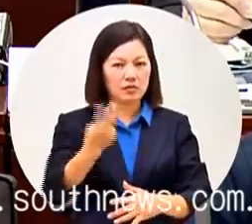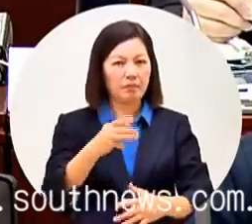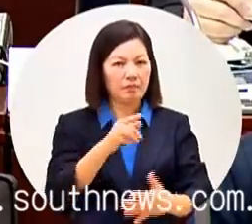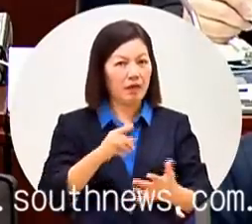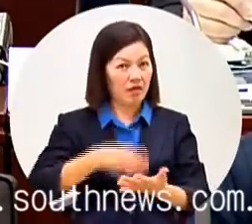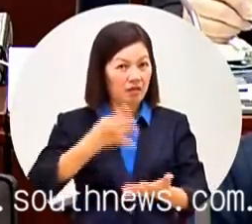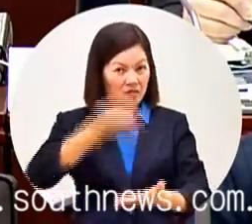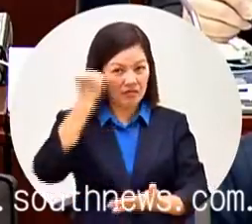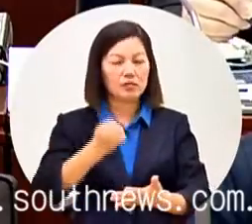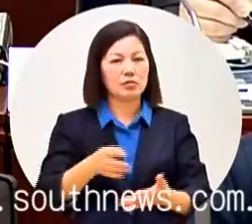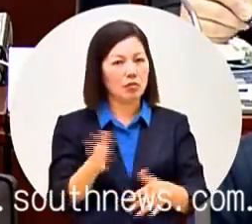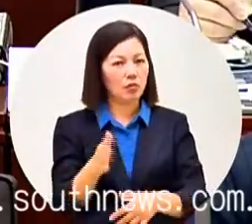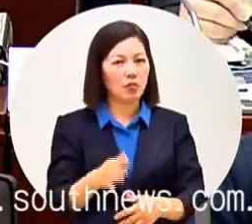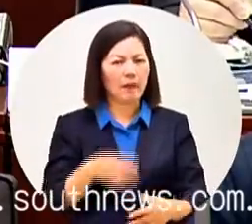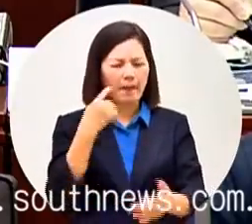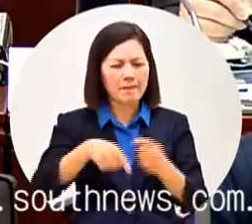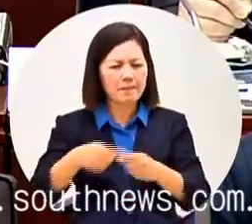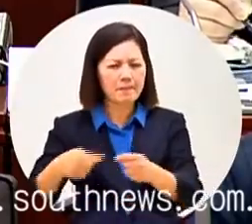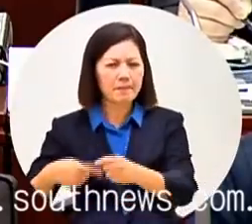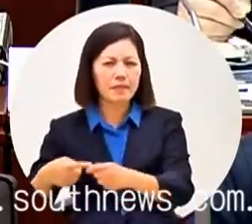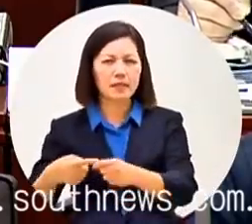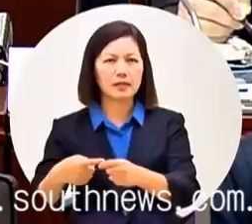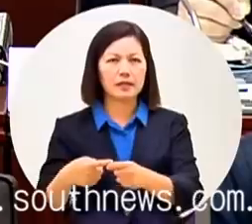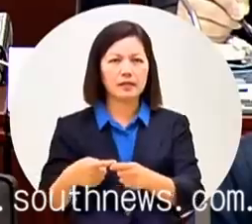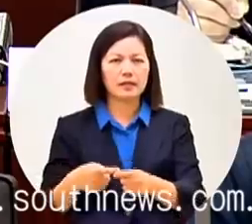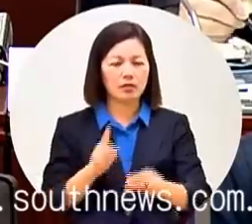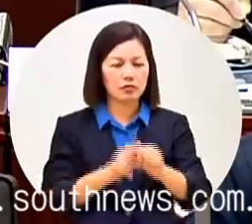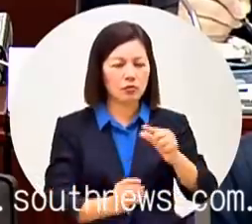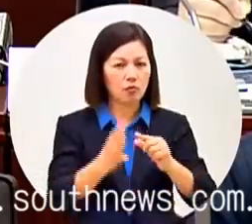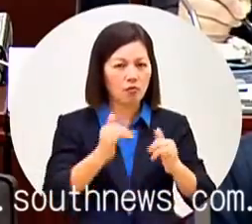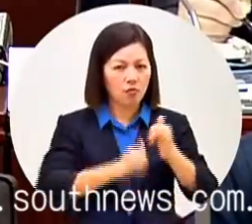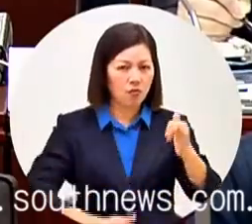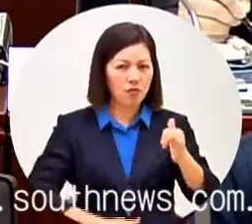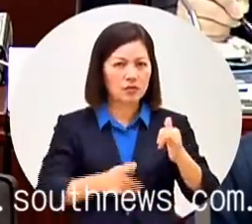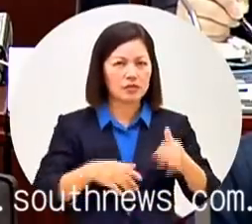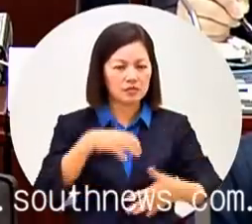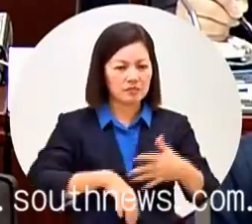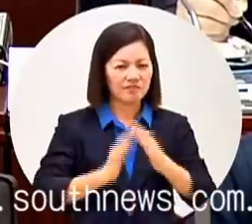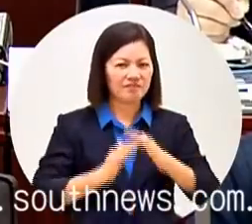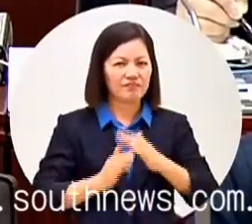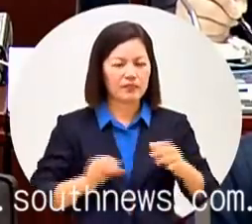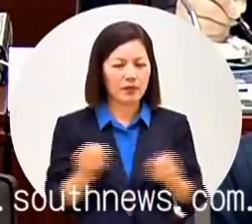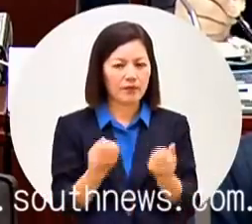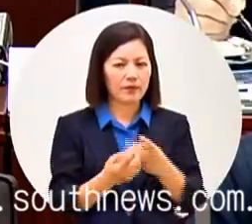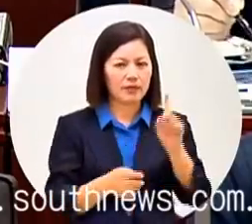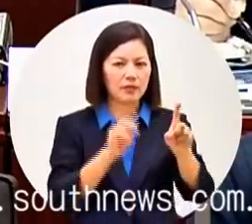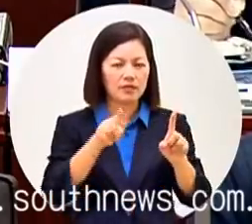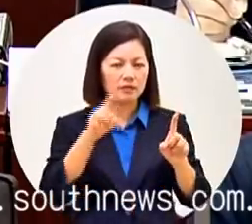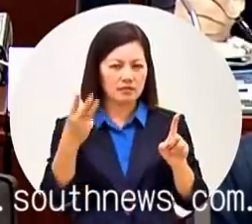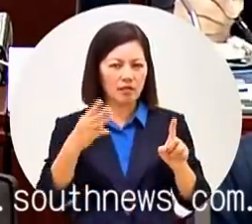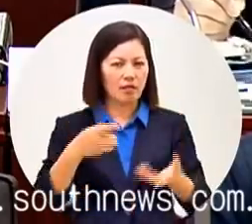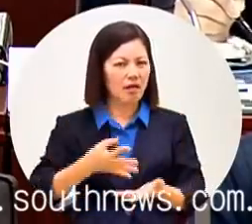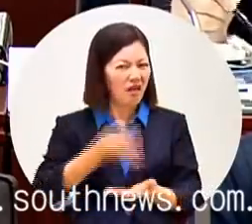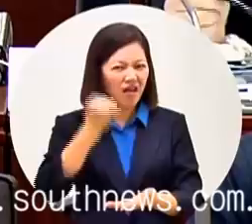也就是说每一年在中国历史上的内战发生了1.3次，这是多么可